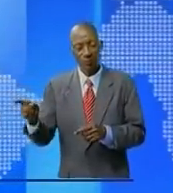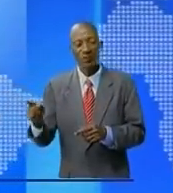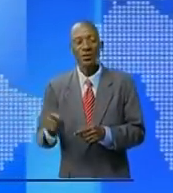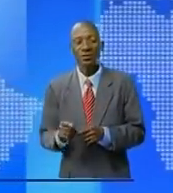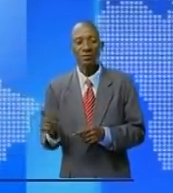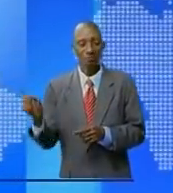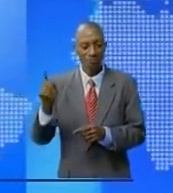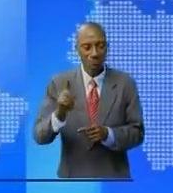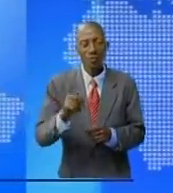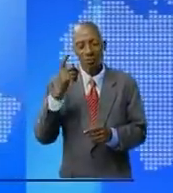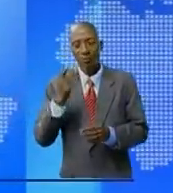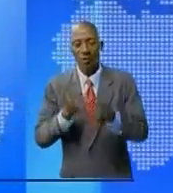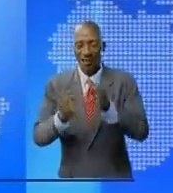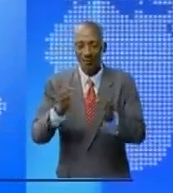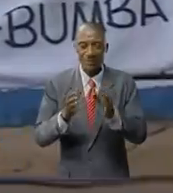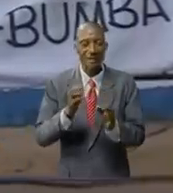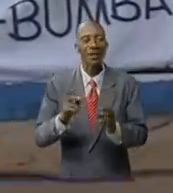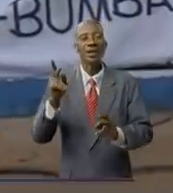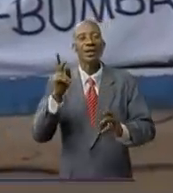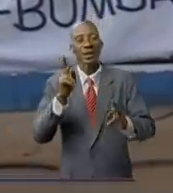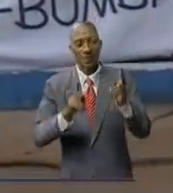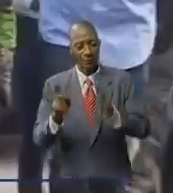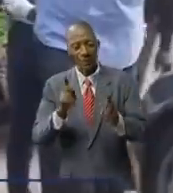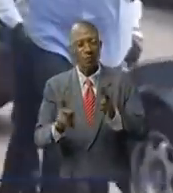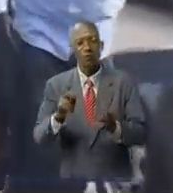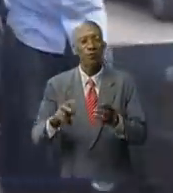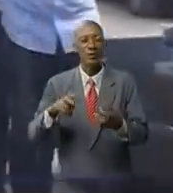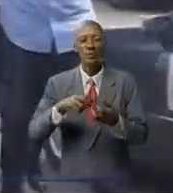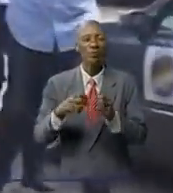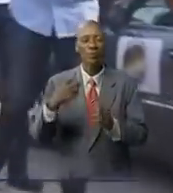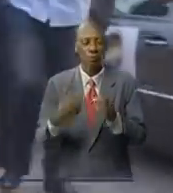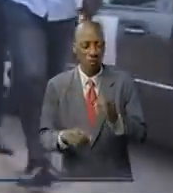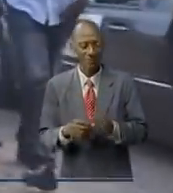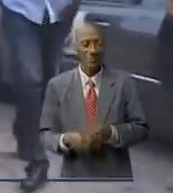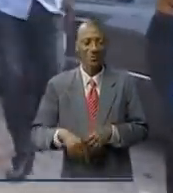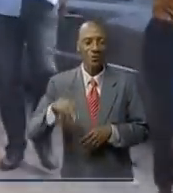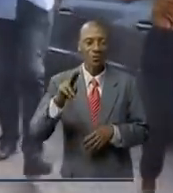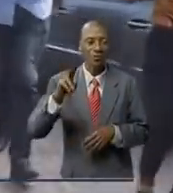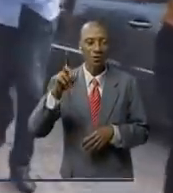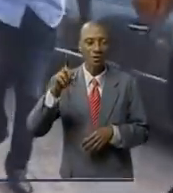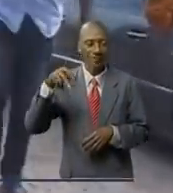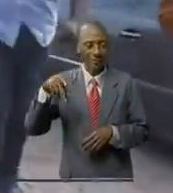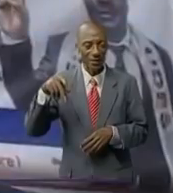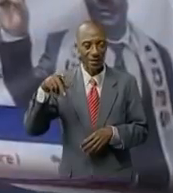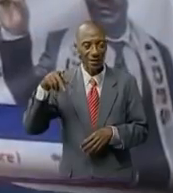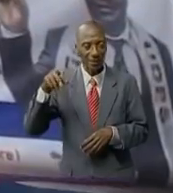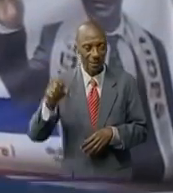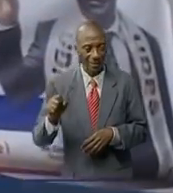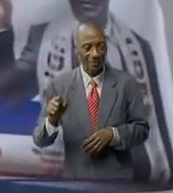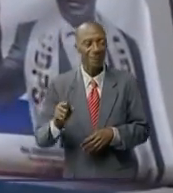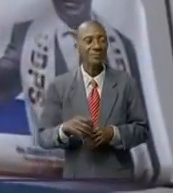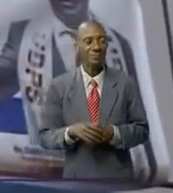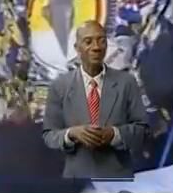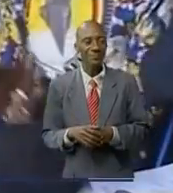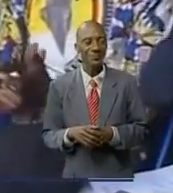pays. Luxon Kabbala pour le reportage. Membre de l'Union pour la démocratie et le progrès social UDPS, des vertus cardinales dont